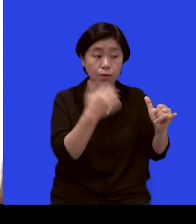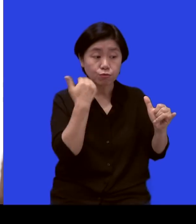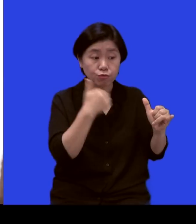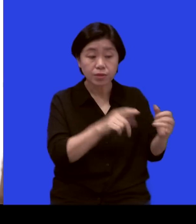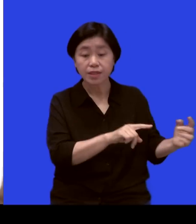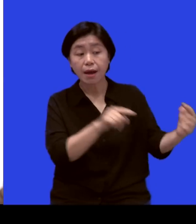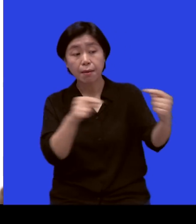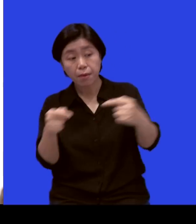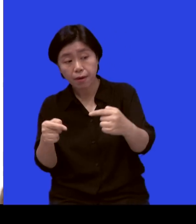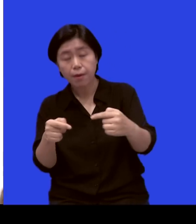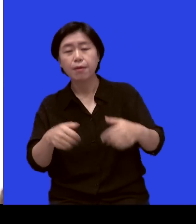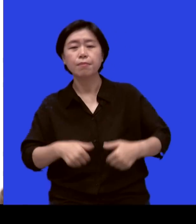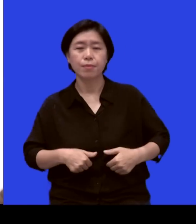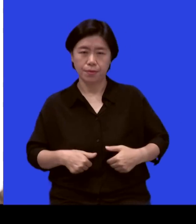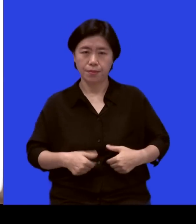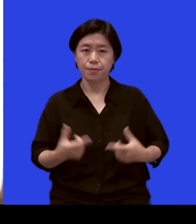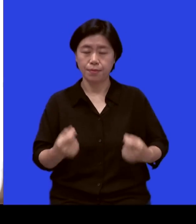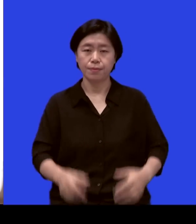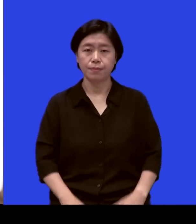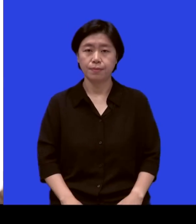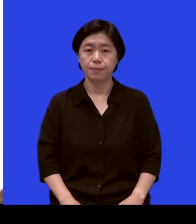참여해야 되겠다. 그리고